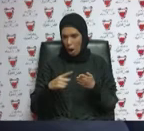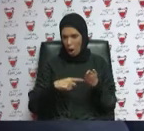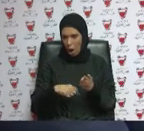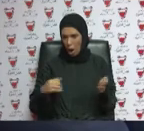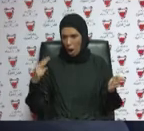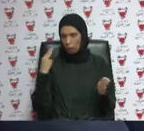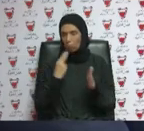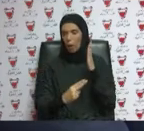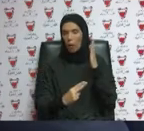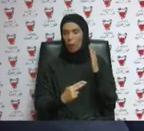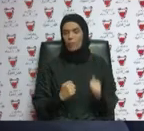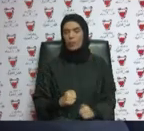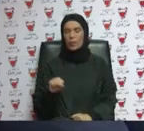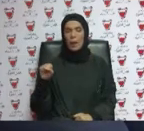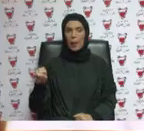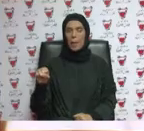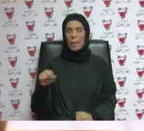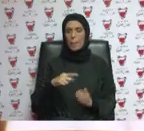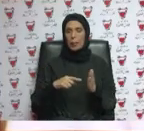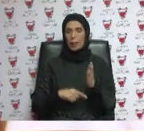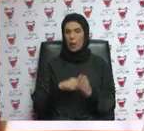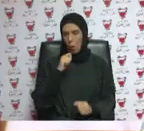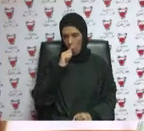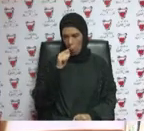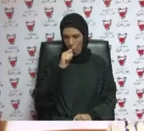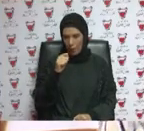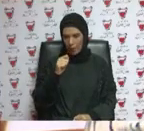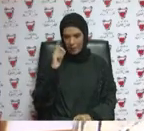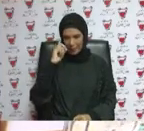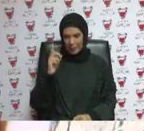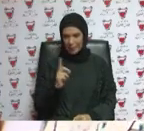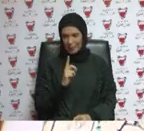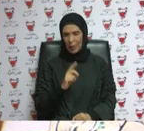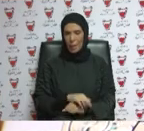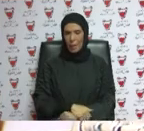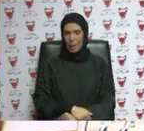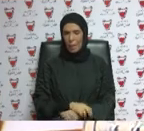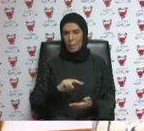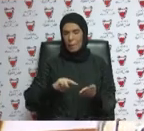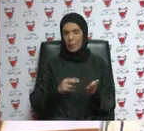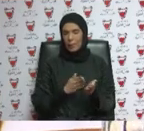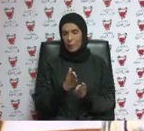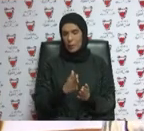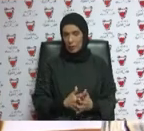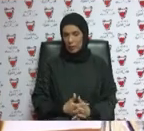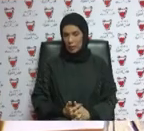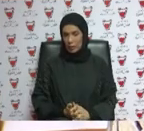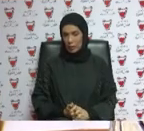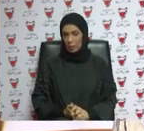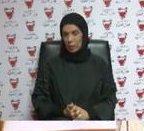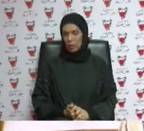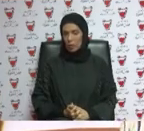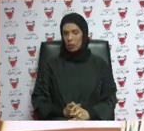كعمل، الأمر الآخر متعلق في قانون العقوبات، وهذا رأيي بالنسبة لي والإجراءات على أساس نثبت